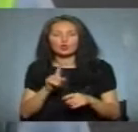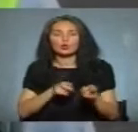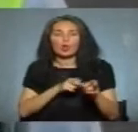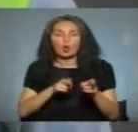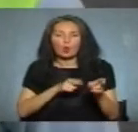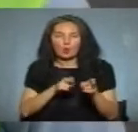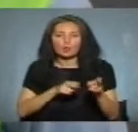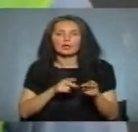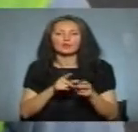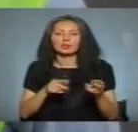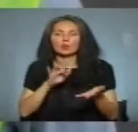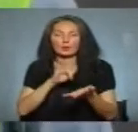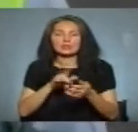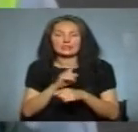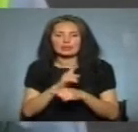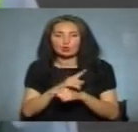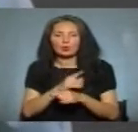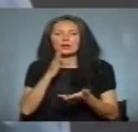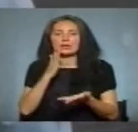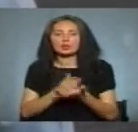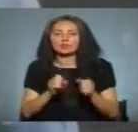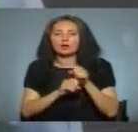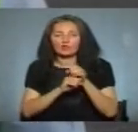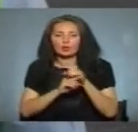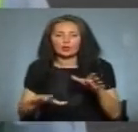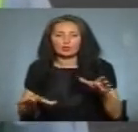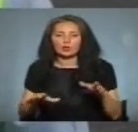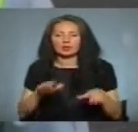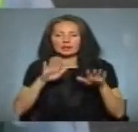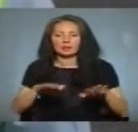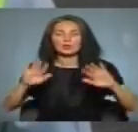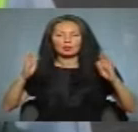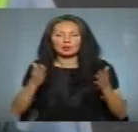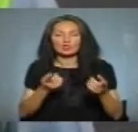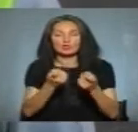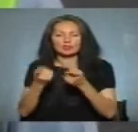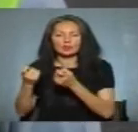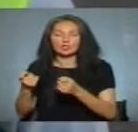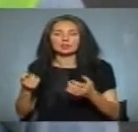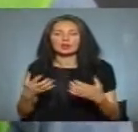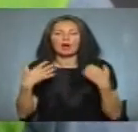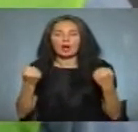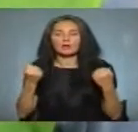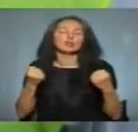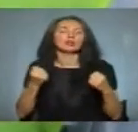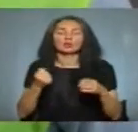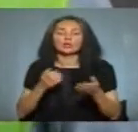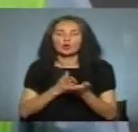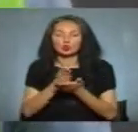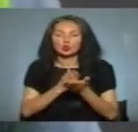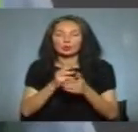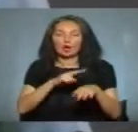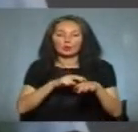коліях залізничного вокзалу міста Тернополя знаходиться вибухівка. На місце події залучалися аварійно-рятувальні служби,